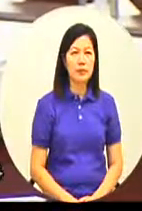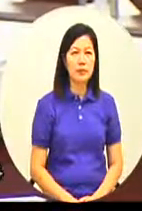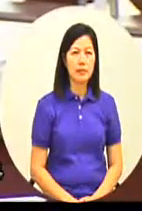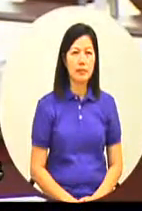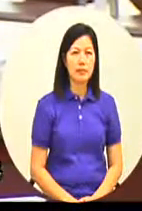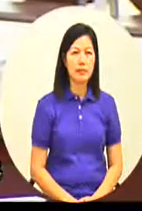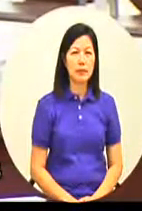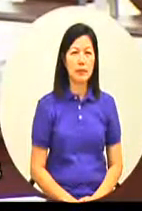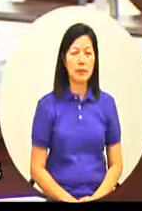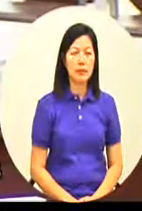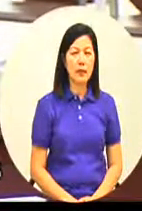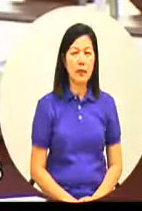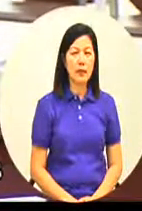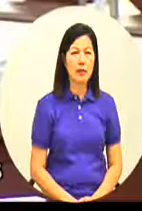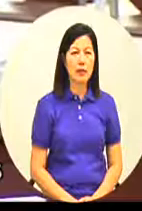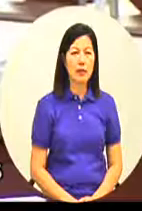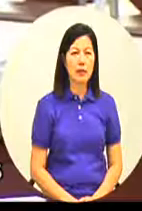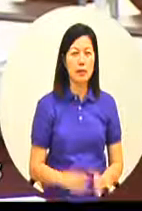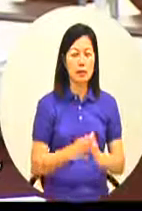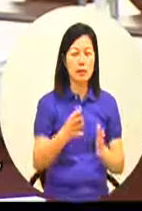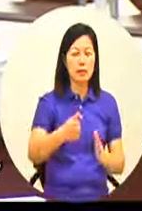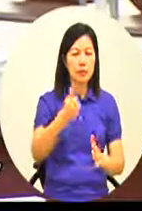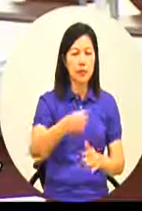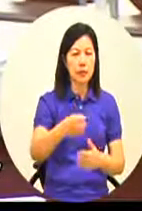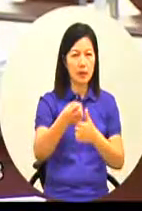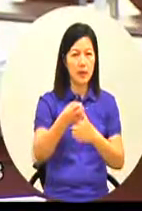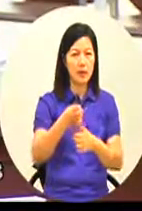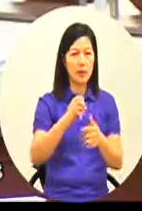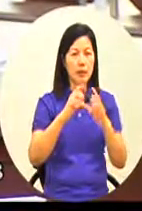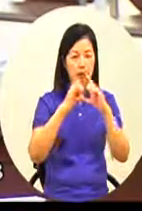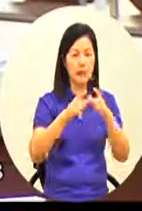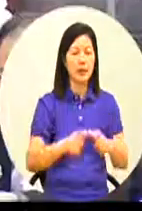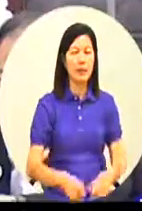哎，跟这些工程， 请局长综合答复。